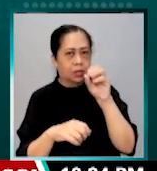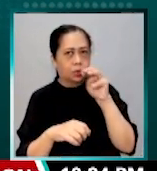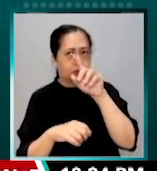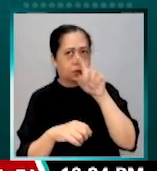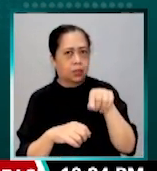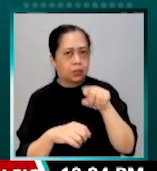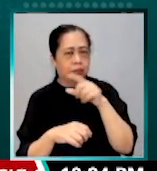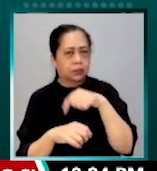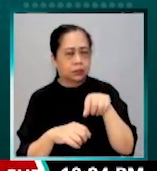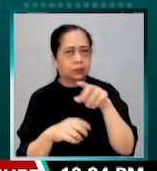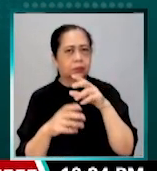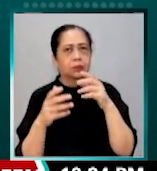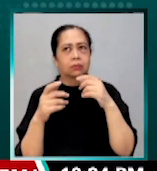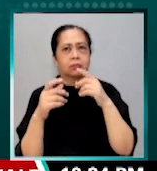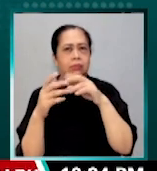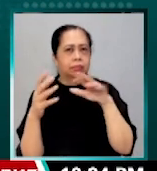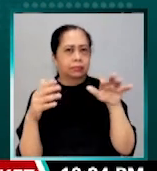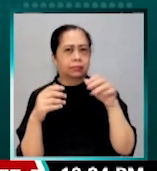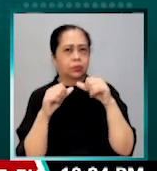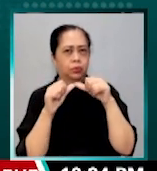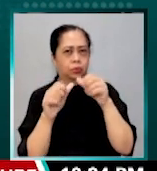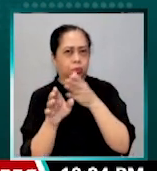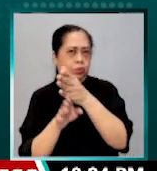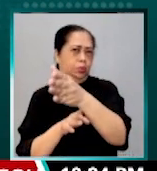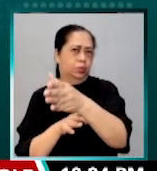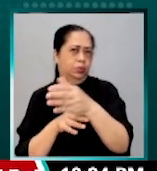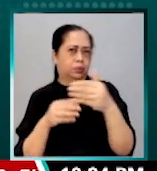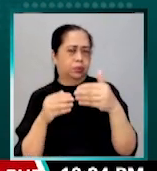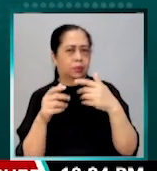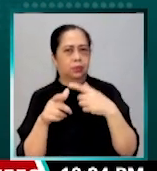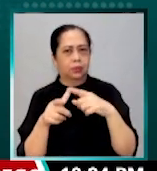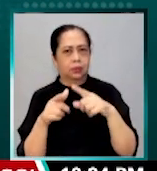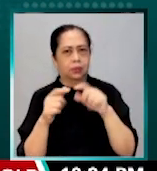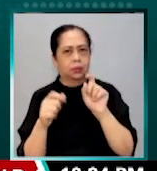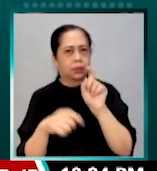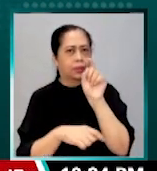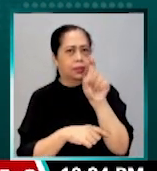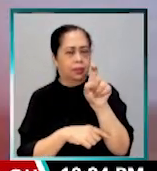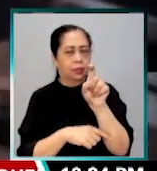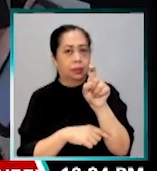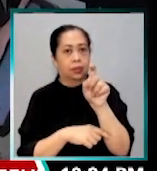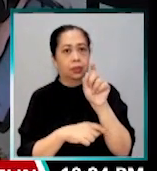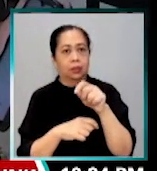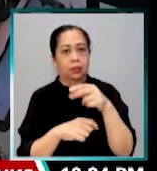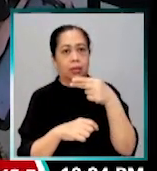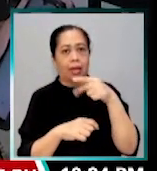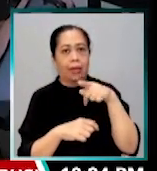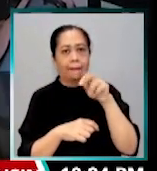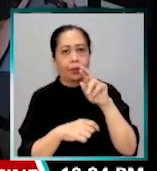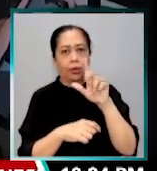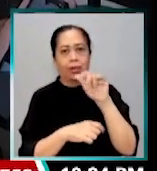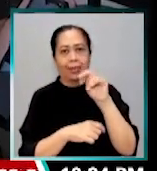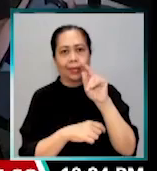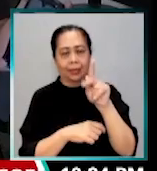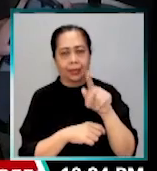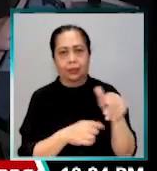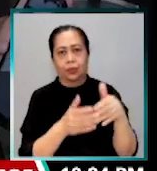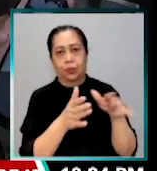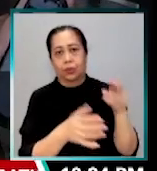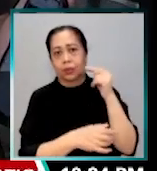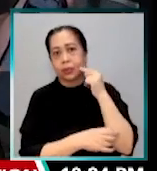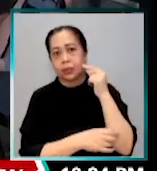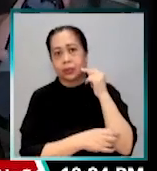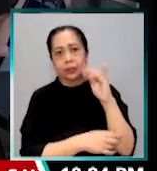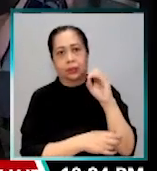smart.com.ph/simred para diretso or pwede nyong i-click doon sa hyperlink. Ang estudyanteng si Nicole na isa